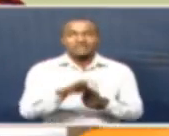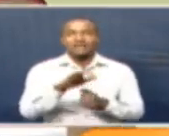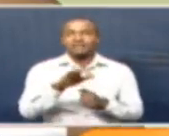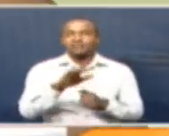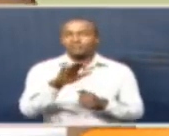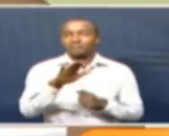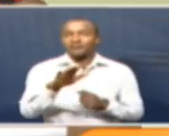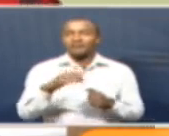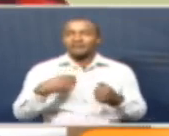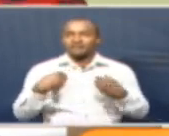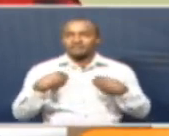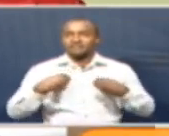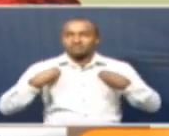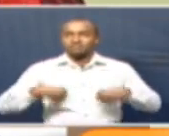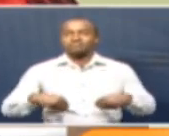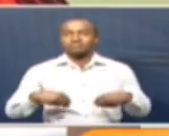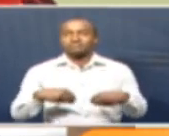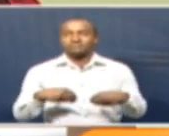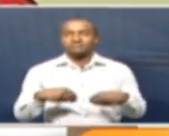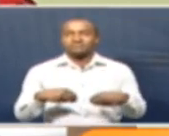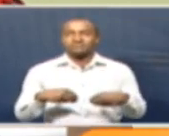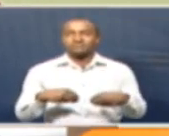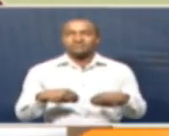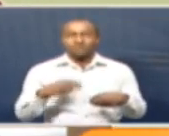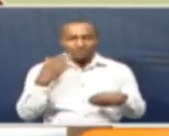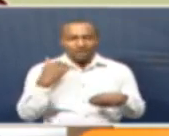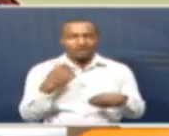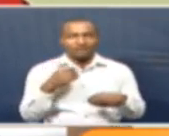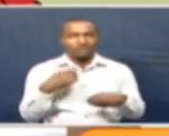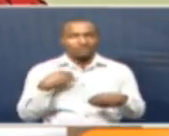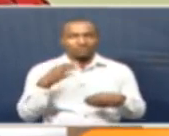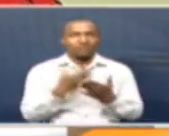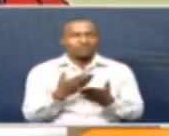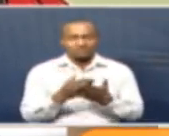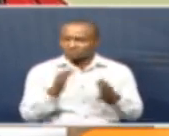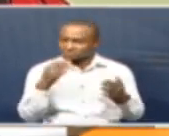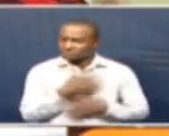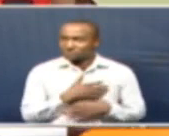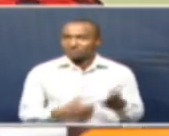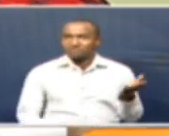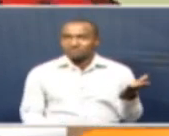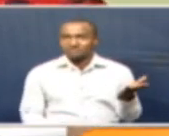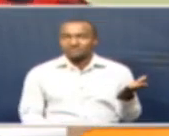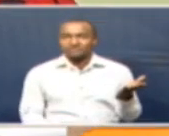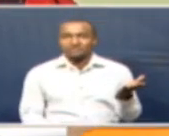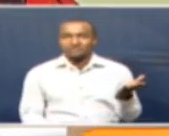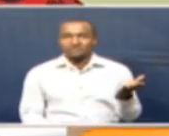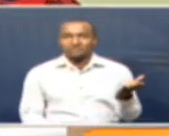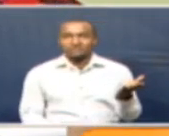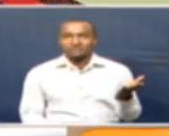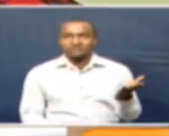arudia vae t-shirt ya yule bwana, kwa kuwa nguo zake zinshika maji. Yaona wapi muli, yaona wapi